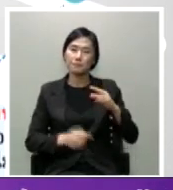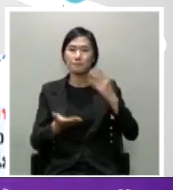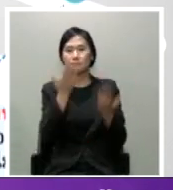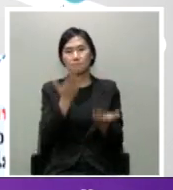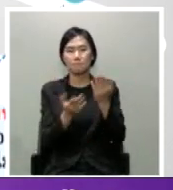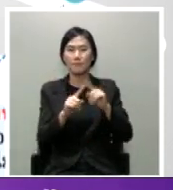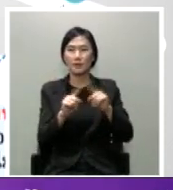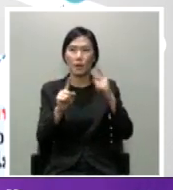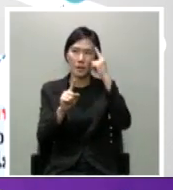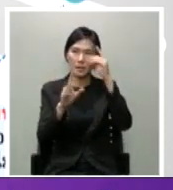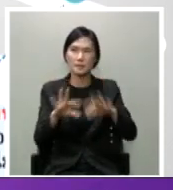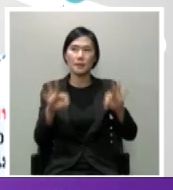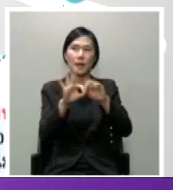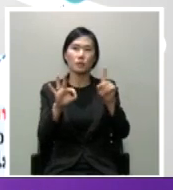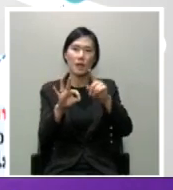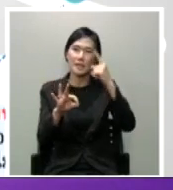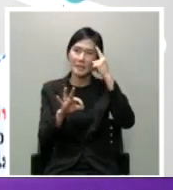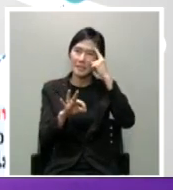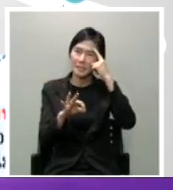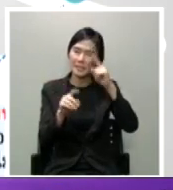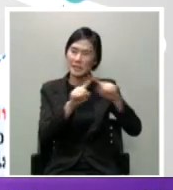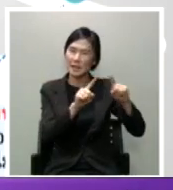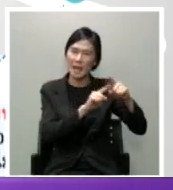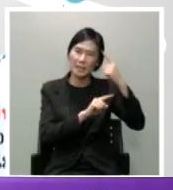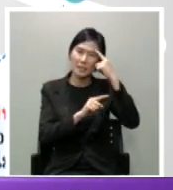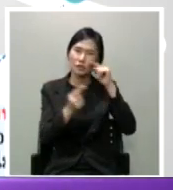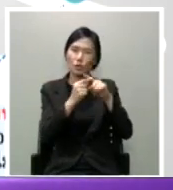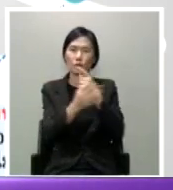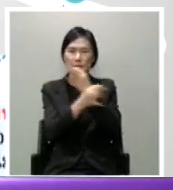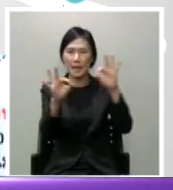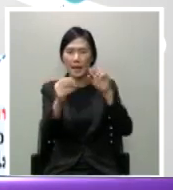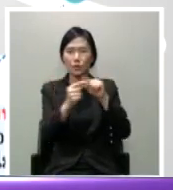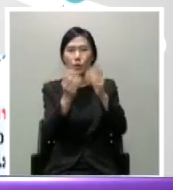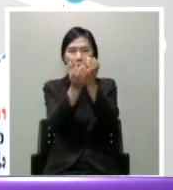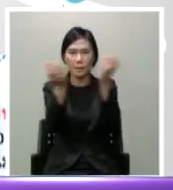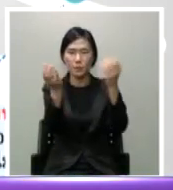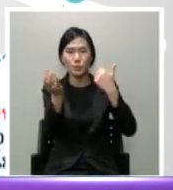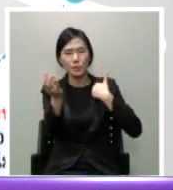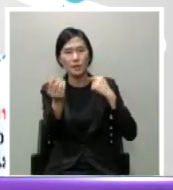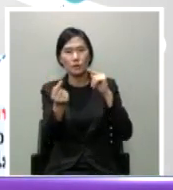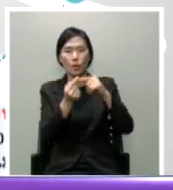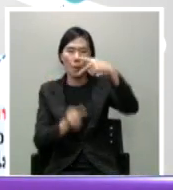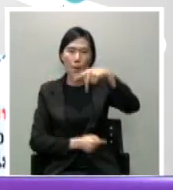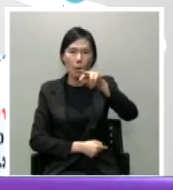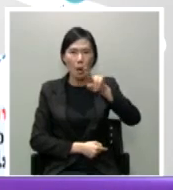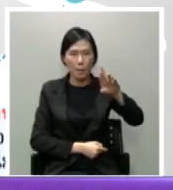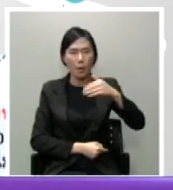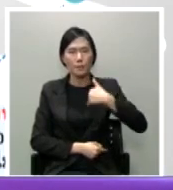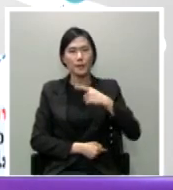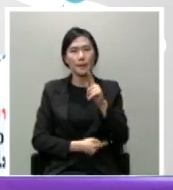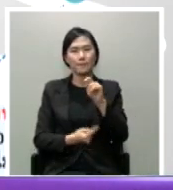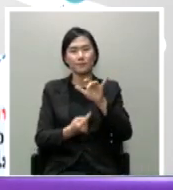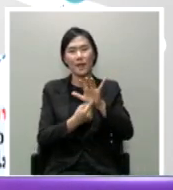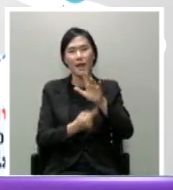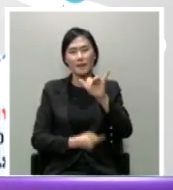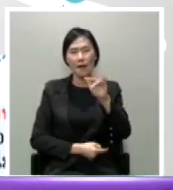ต่ว่าอัยการย่อมมีดุลพินิจอันเป็นอิสระตามรัฐธรรมนูญและตามพระราชบัญญัติอัยการม